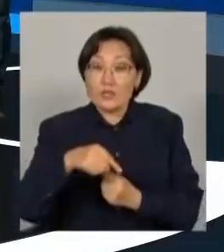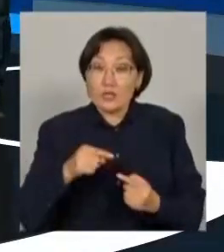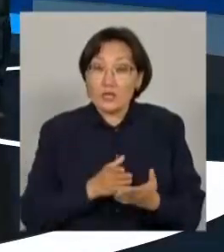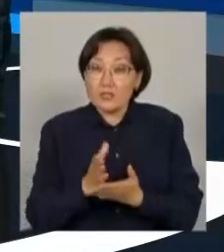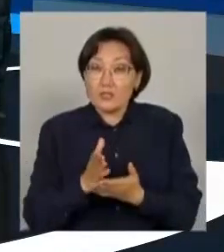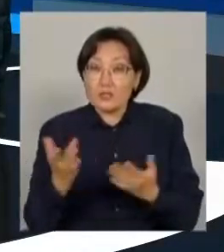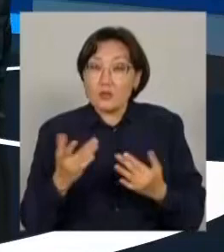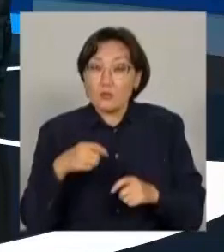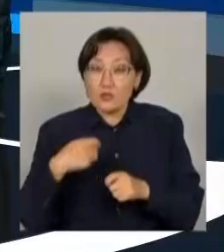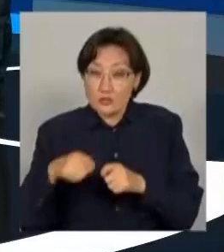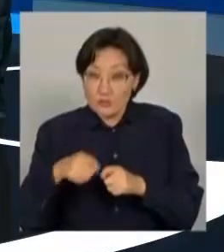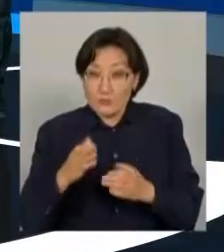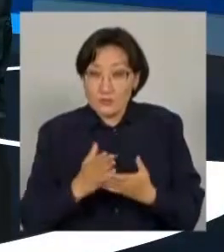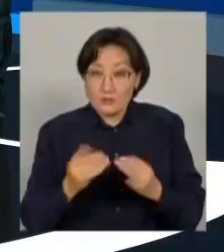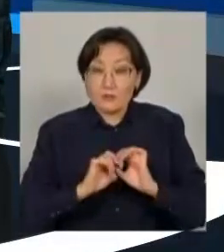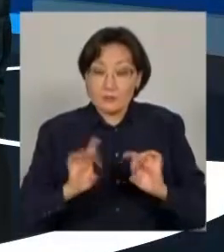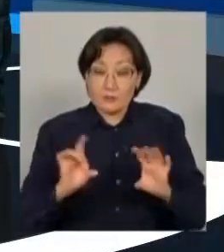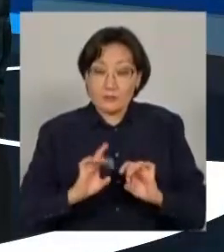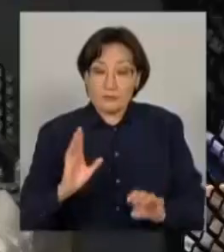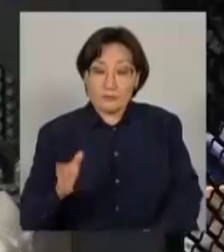құйып жатыр? Айолым Көлжігіт айтады.